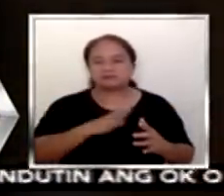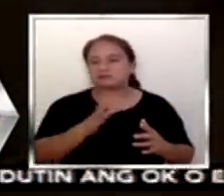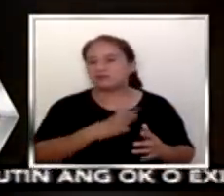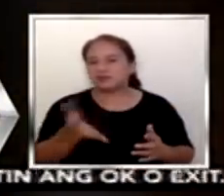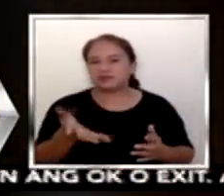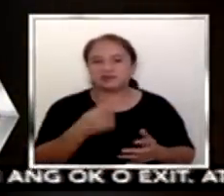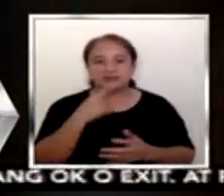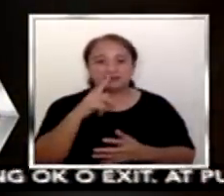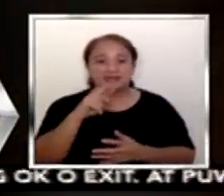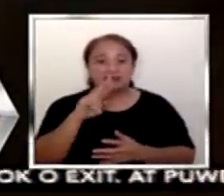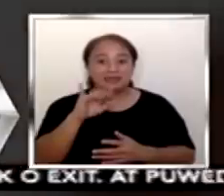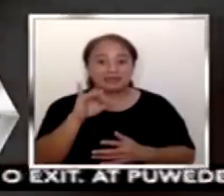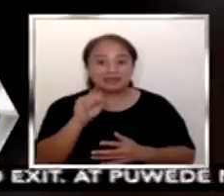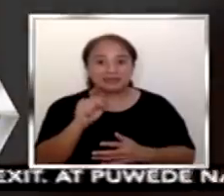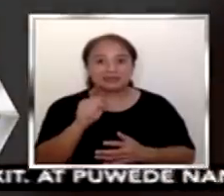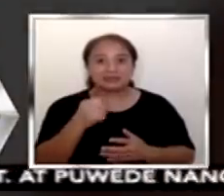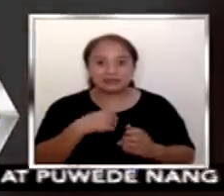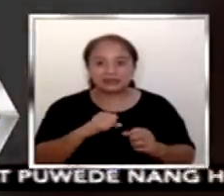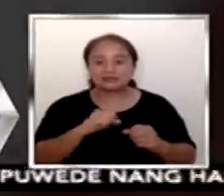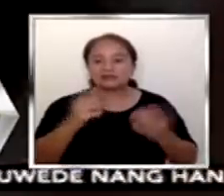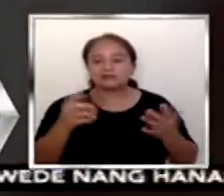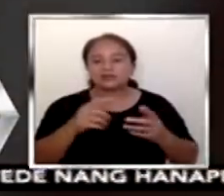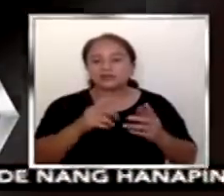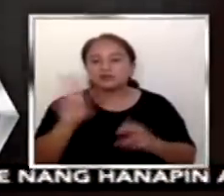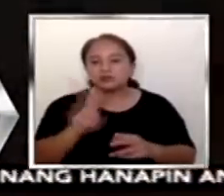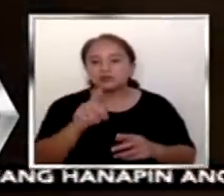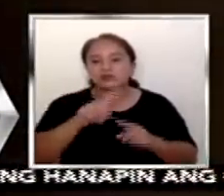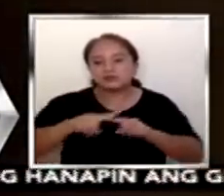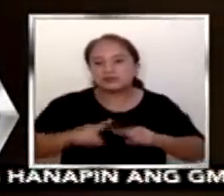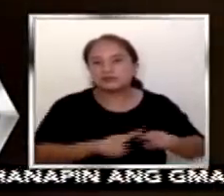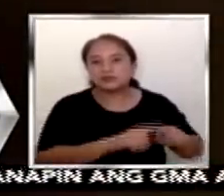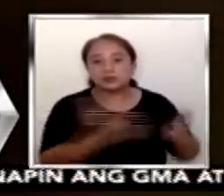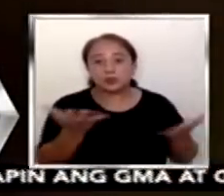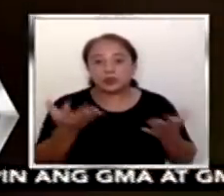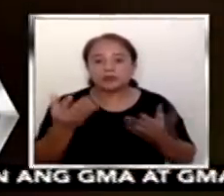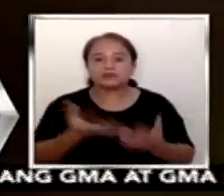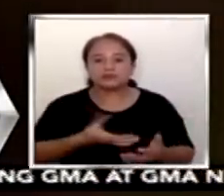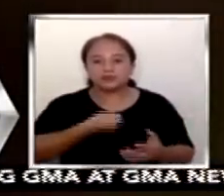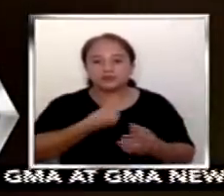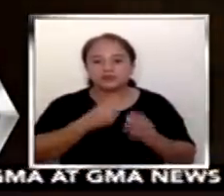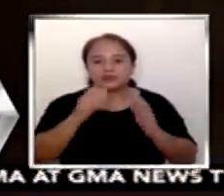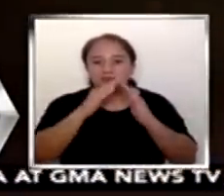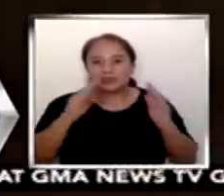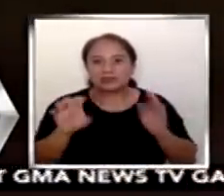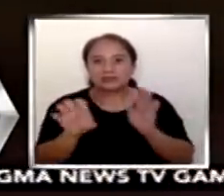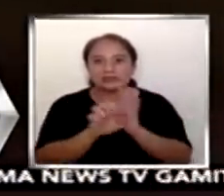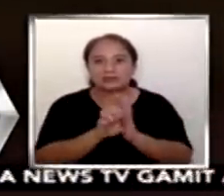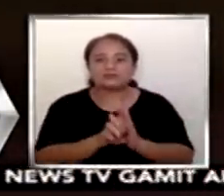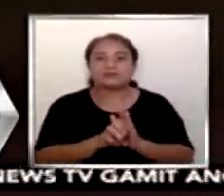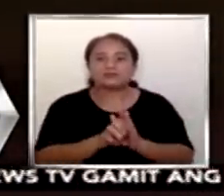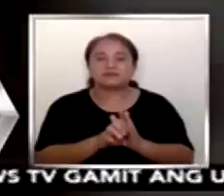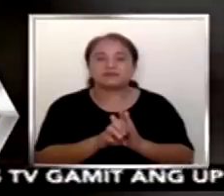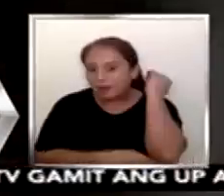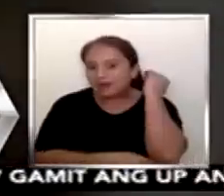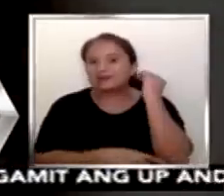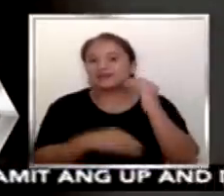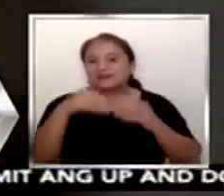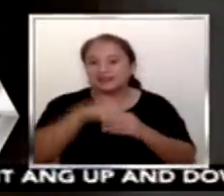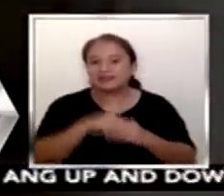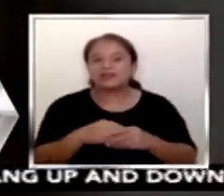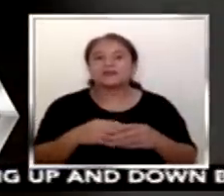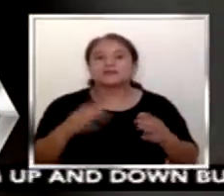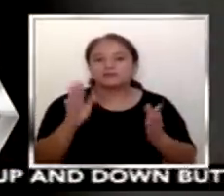pwedeng substitute sa mga weights ay mga gamit na may kita sa bahay. Gaya ng bag na may laman, libro o water